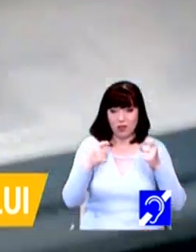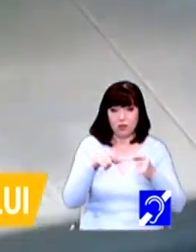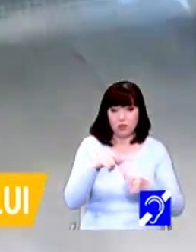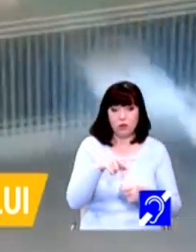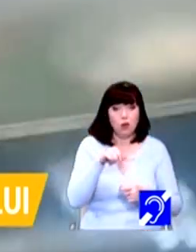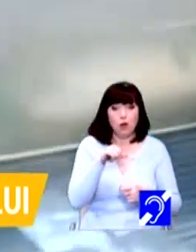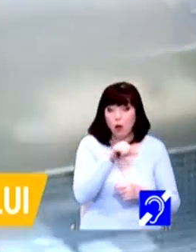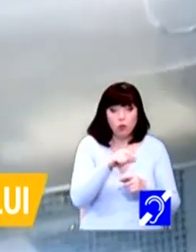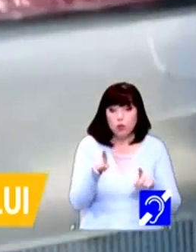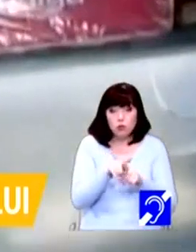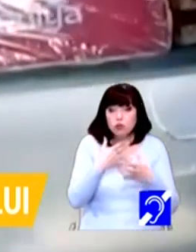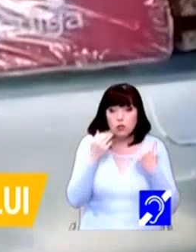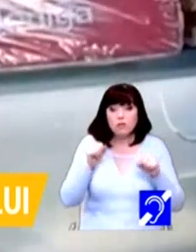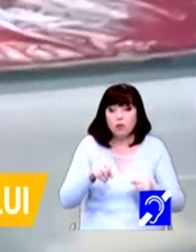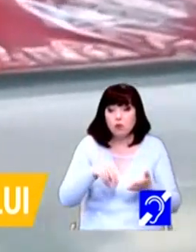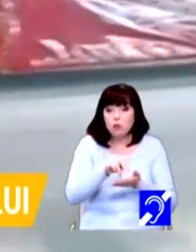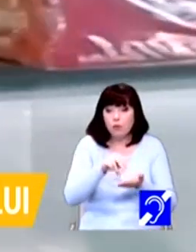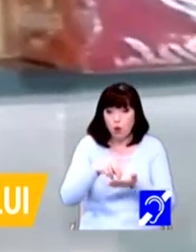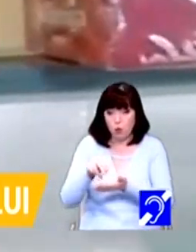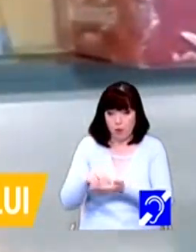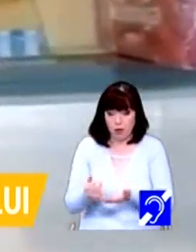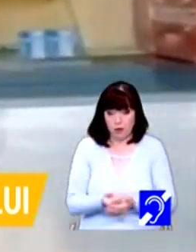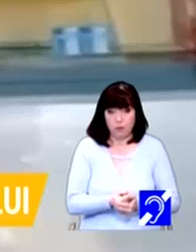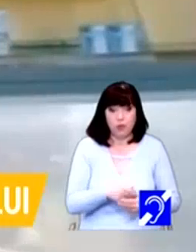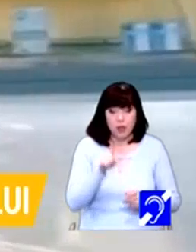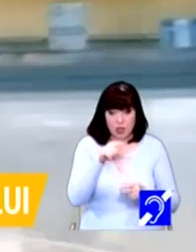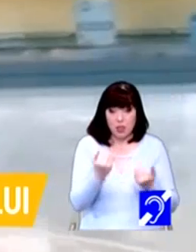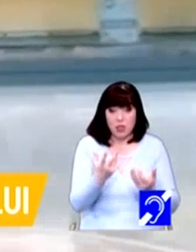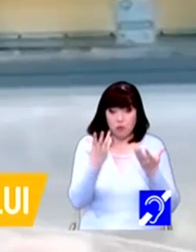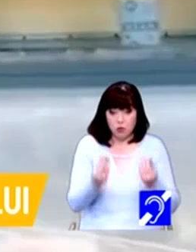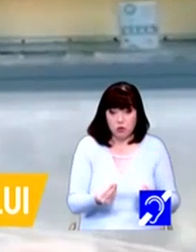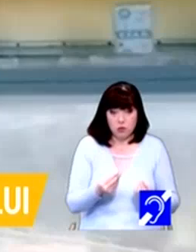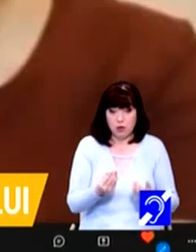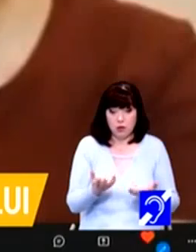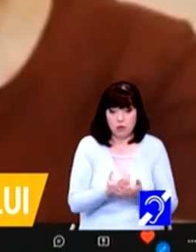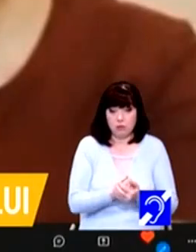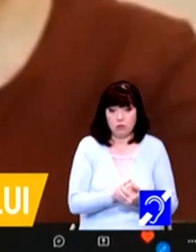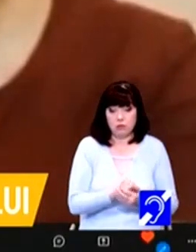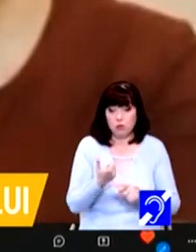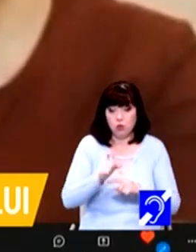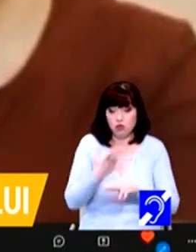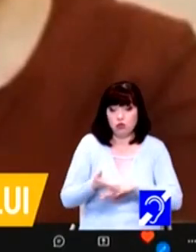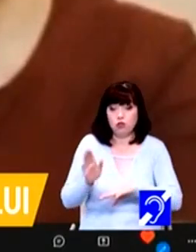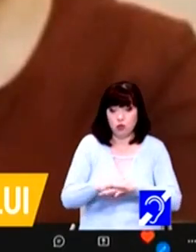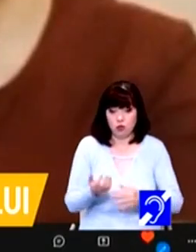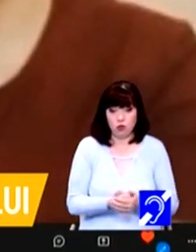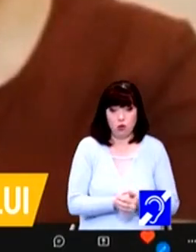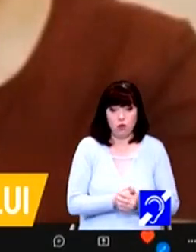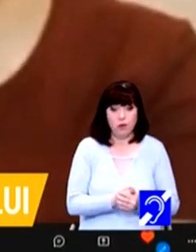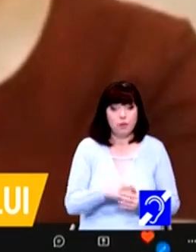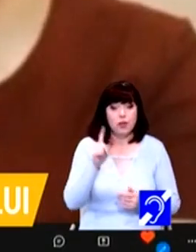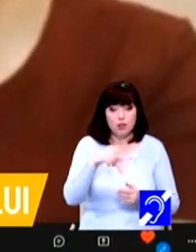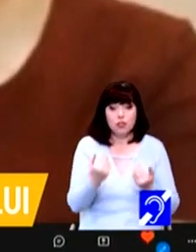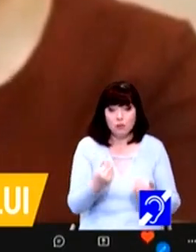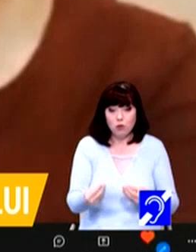de unde procura producte. Până și în ziua de astăzi, la moment, este insuficiență de producte. Pâine, astăzi am